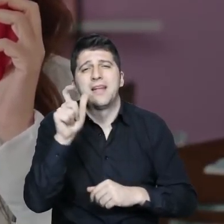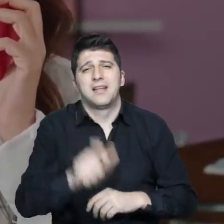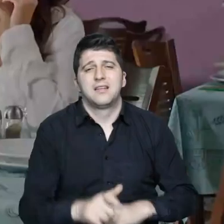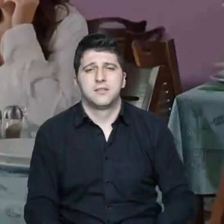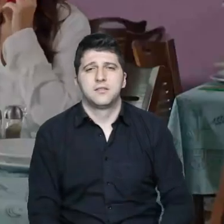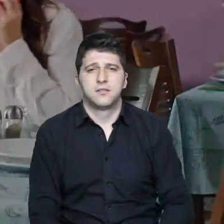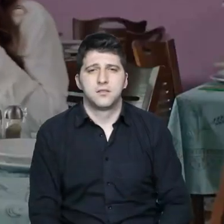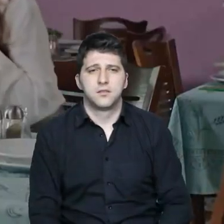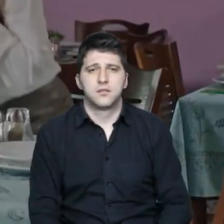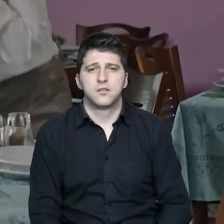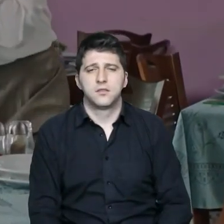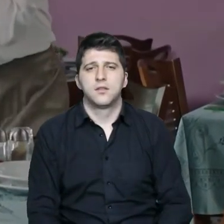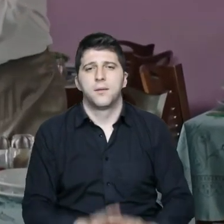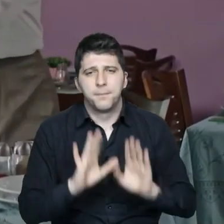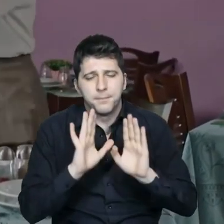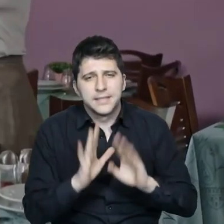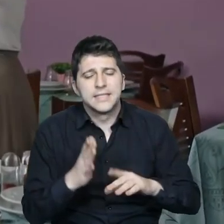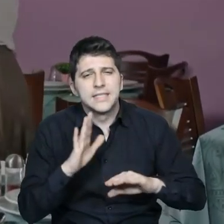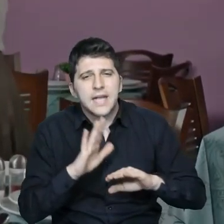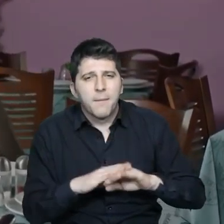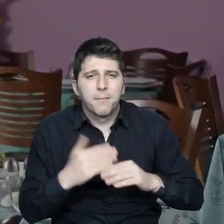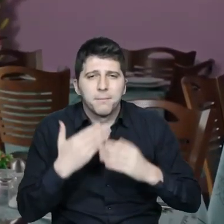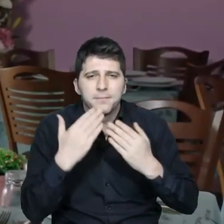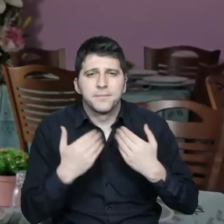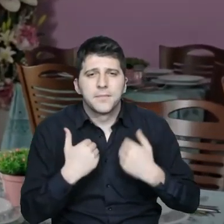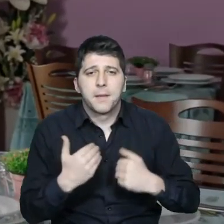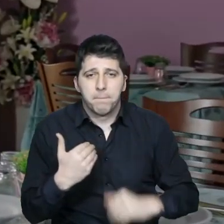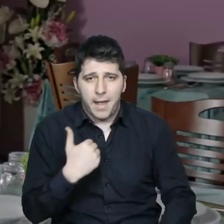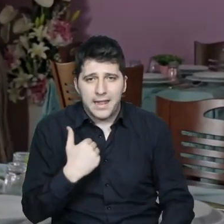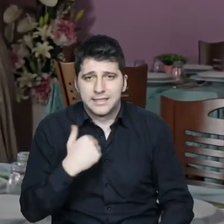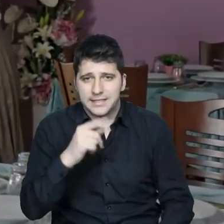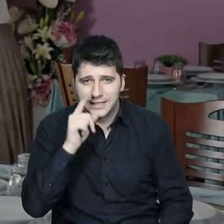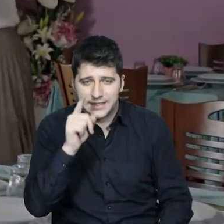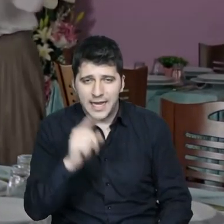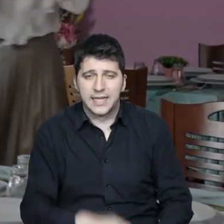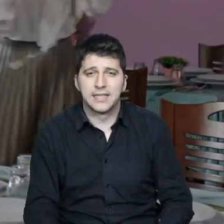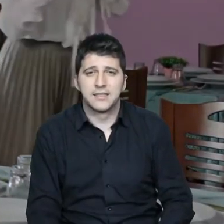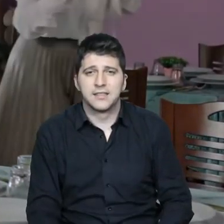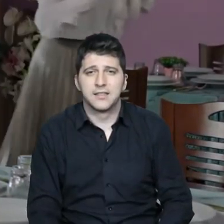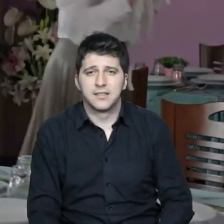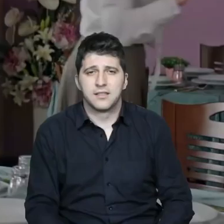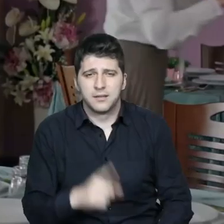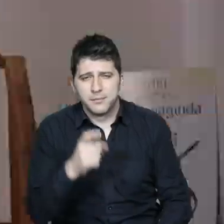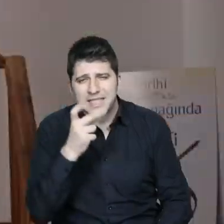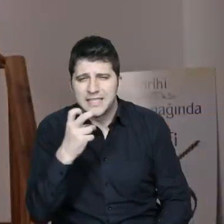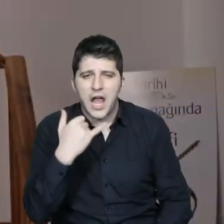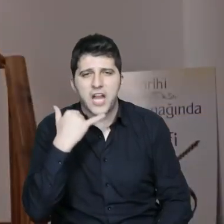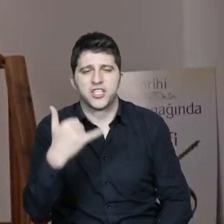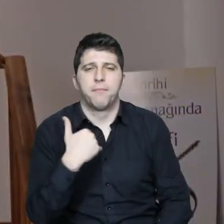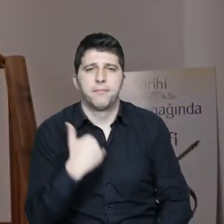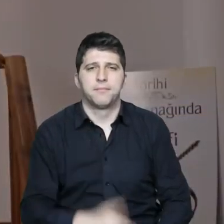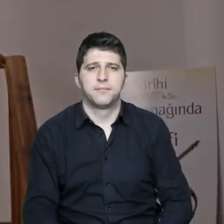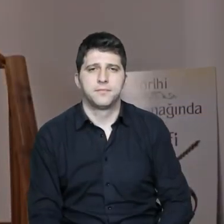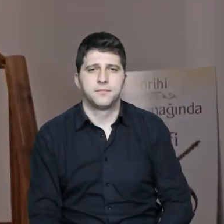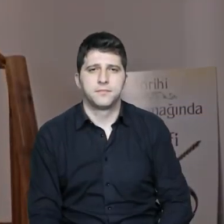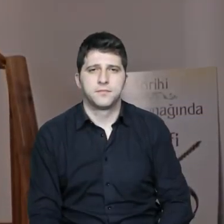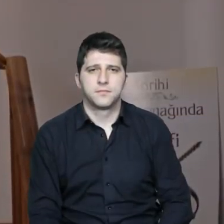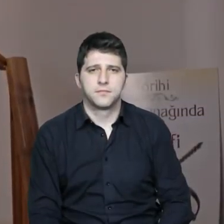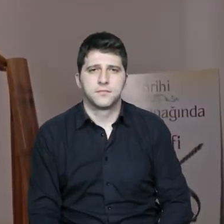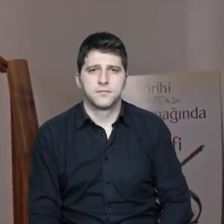Ha? O zaman bak şöyle yapalım. Ben seni birkaç saat arayacağım.